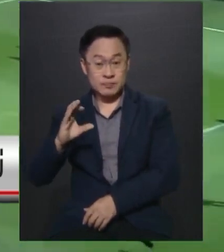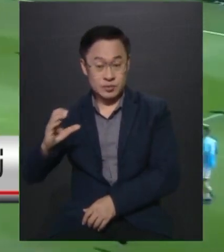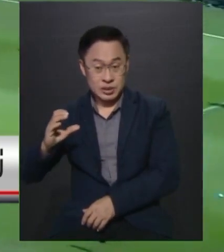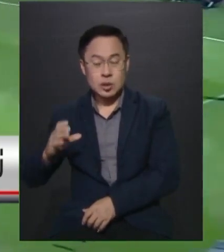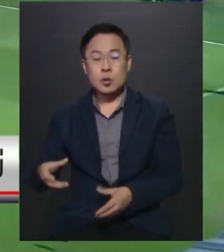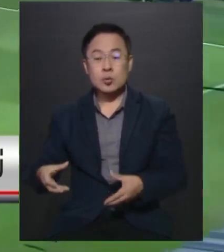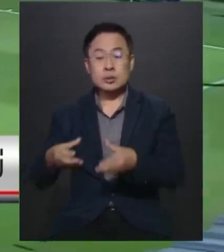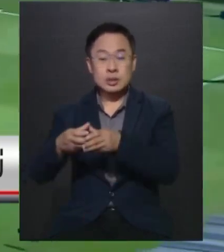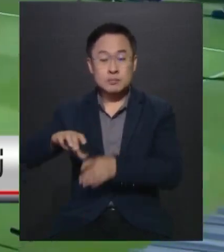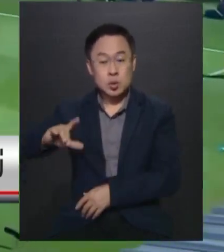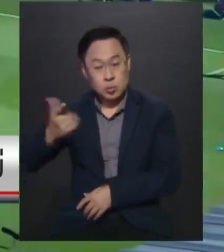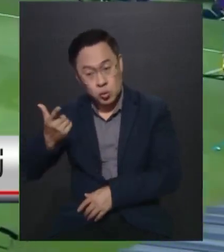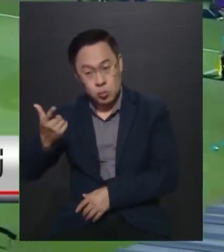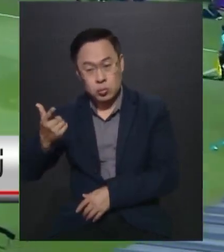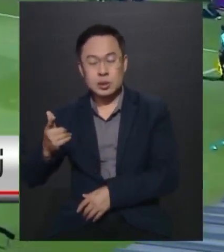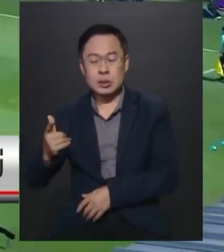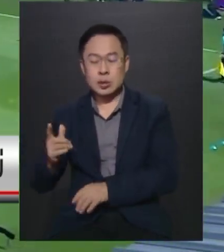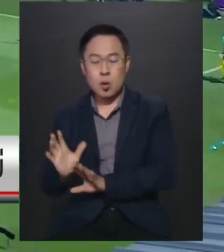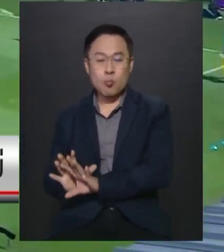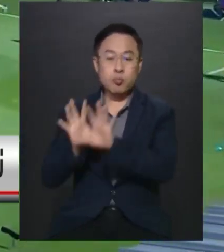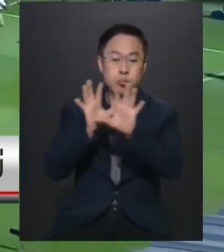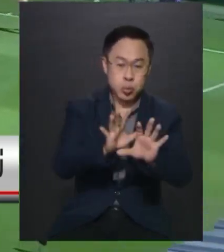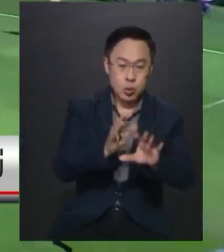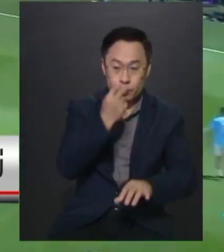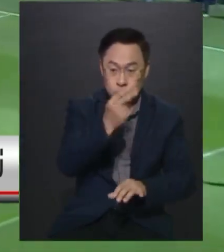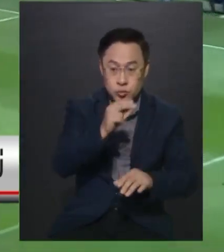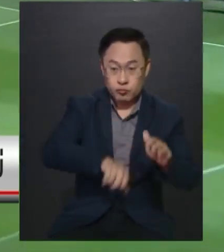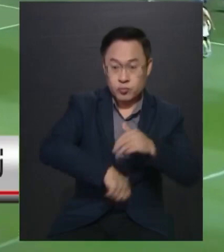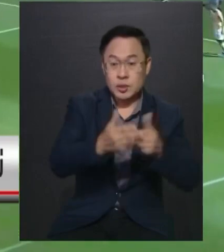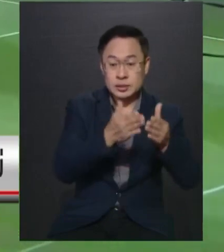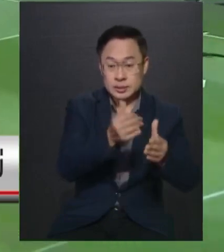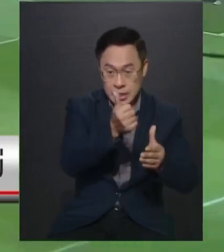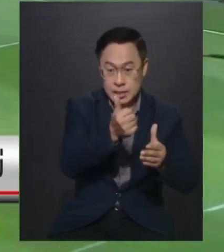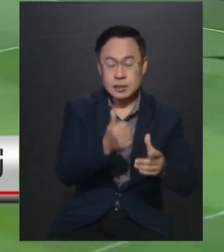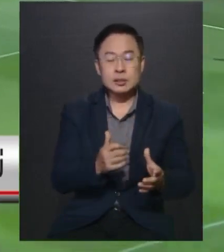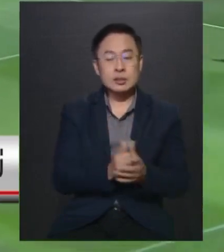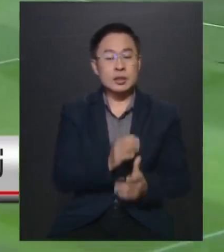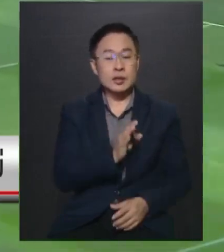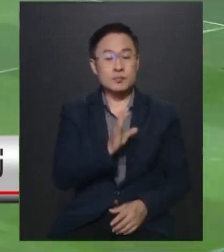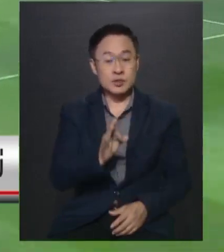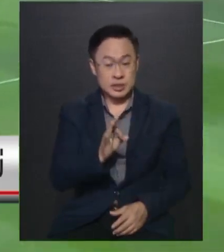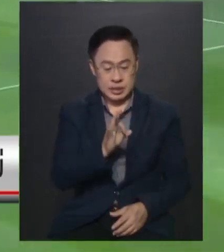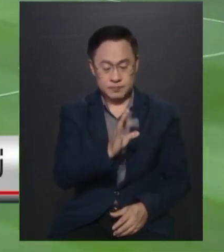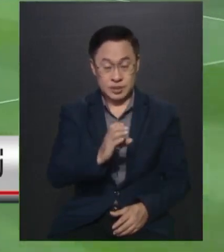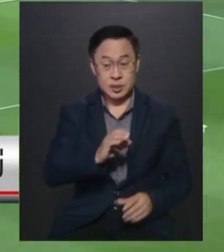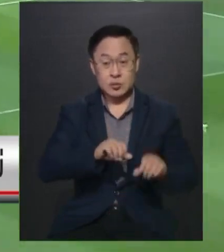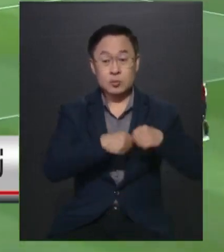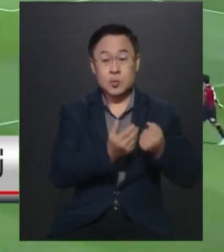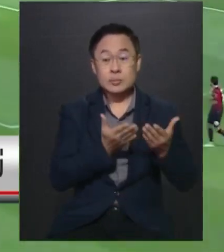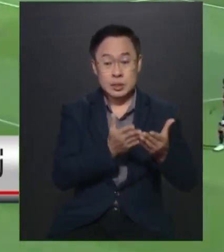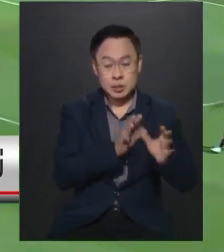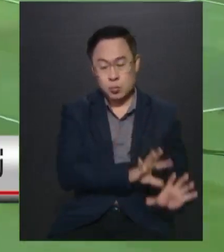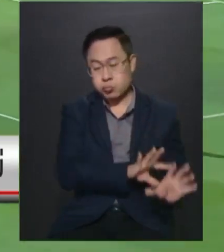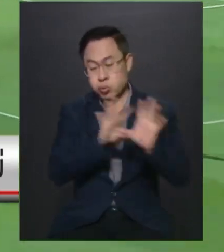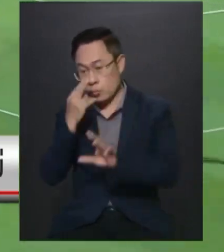ไม่ได้คุยกันก็แสดงว่าข้อตกลงยังเหมือนเดิมทีนี้ก็ต้องพูดคุยกับบริษัทไทยลีกจำกัดด้วยนะคะว่ามีความคิดเห็นอย่างไ